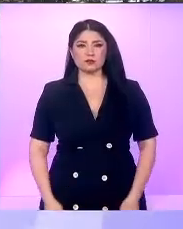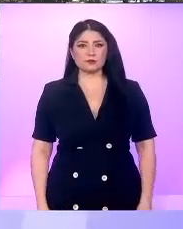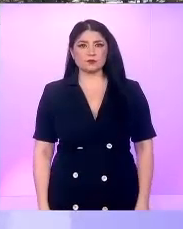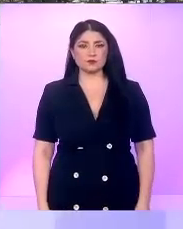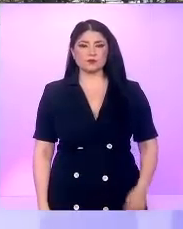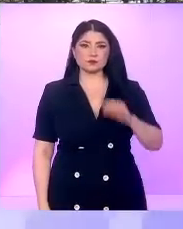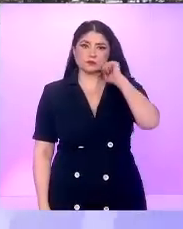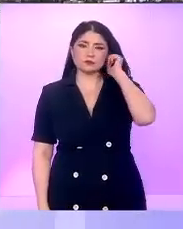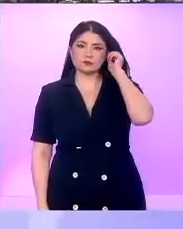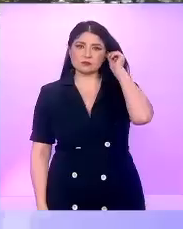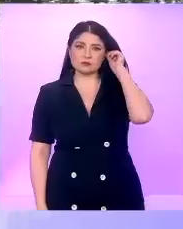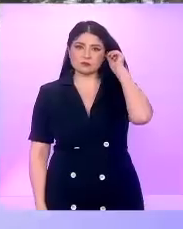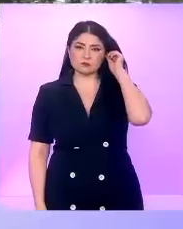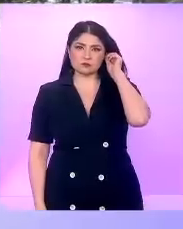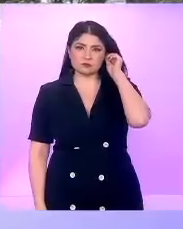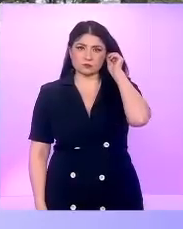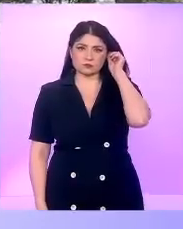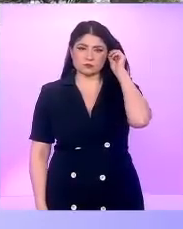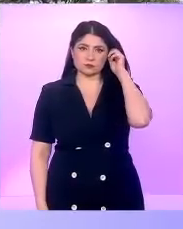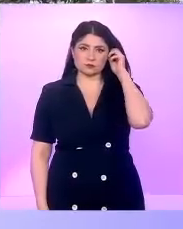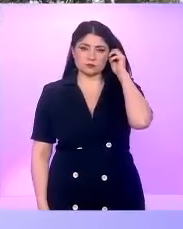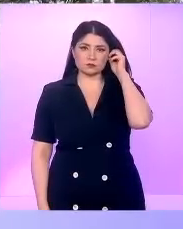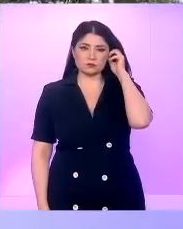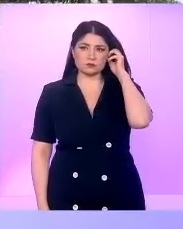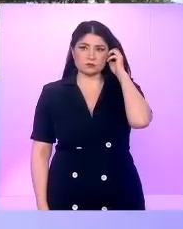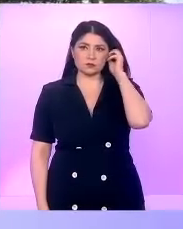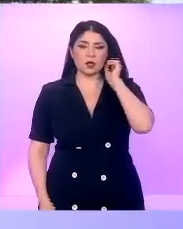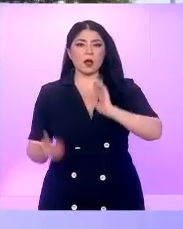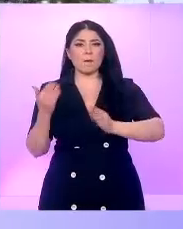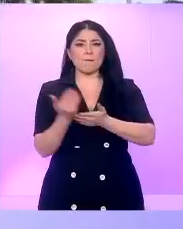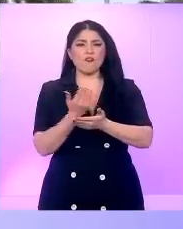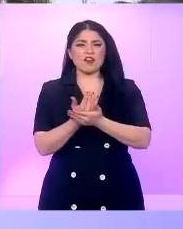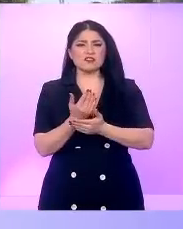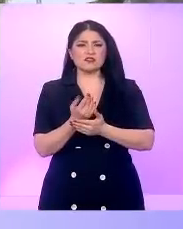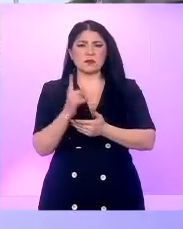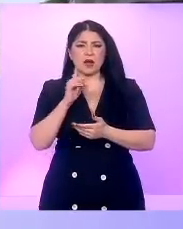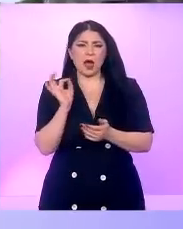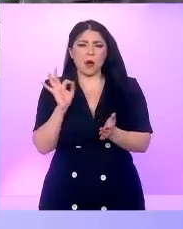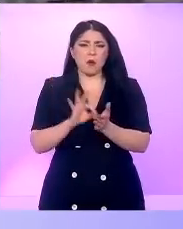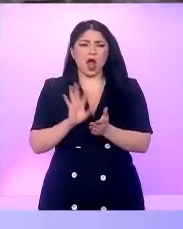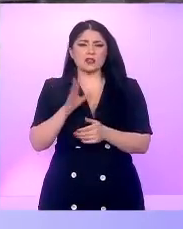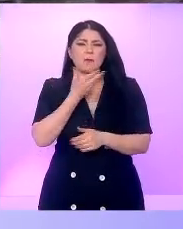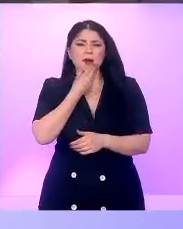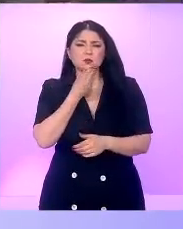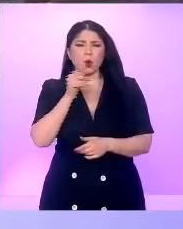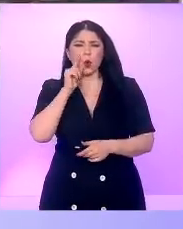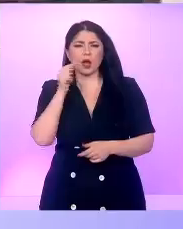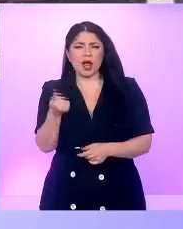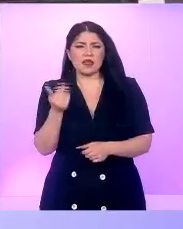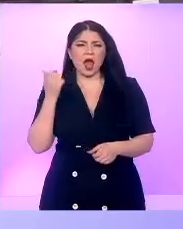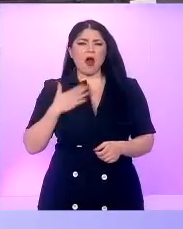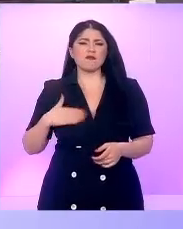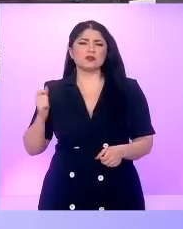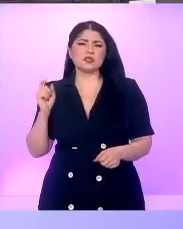Povestea insinuată recent, acel presupus atac al unor ucraineni care ar fi vrut